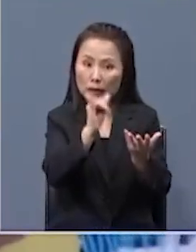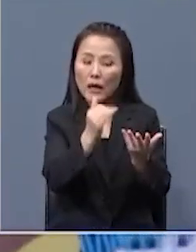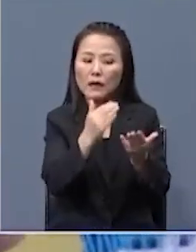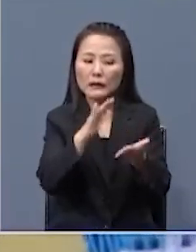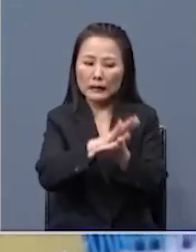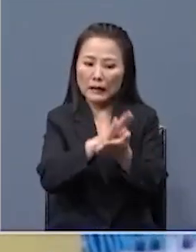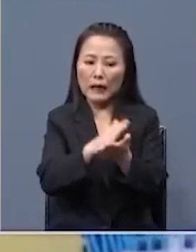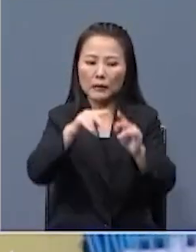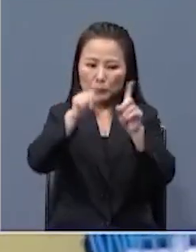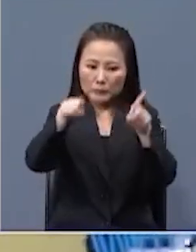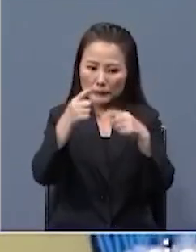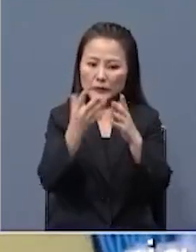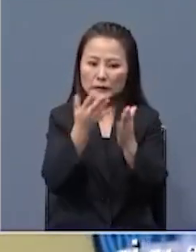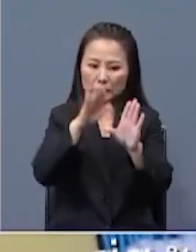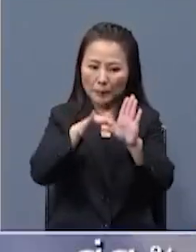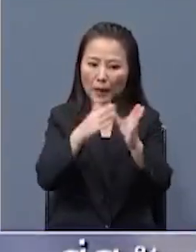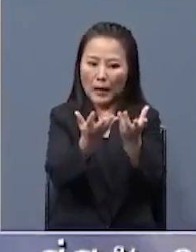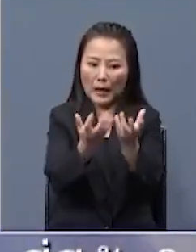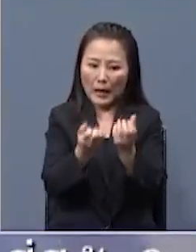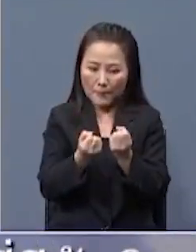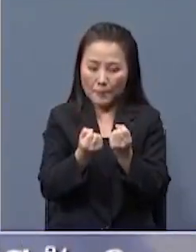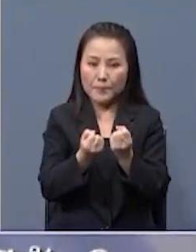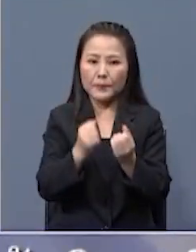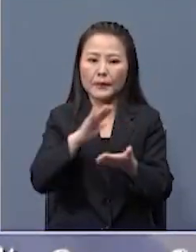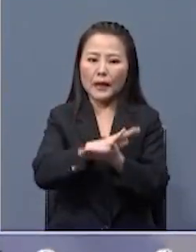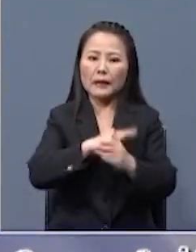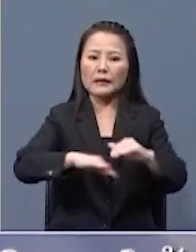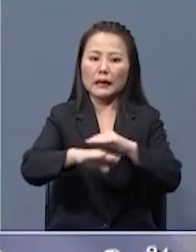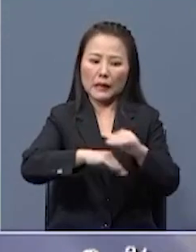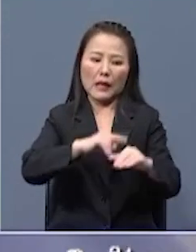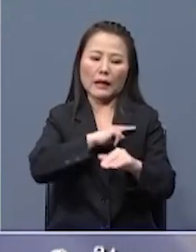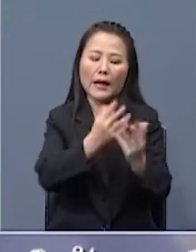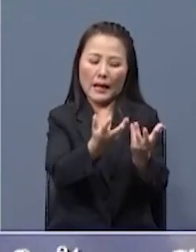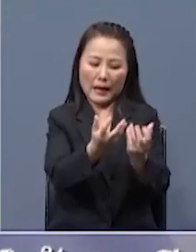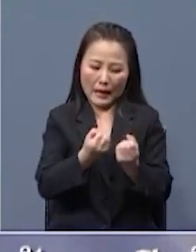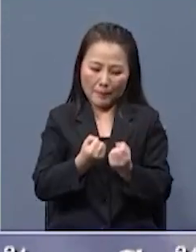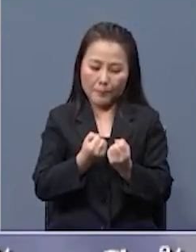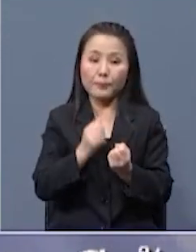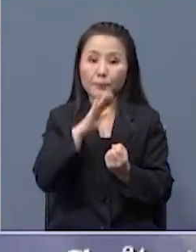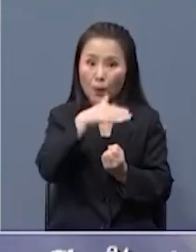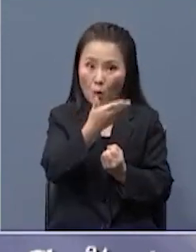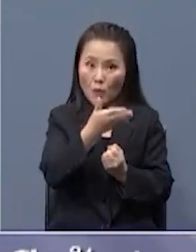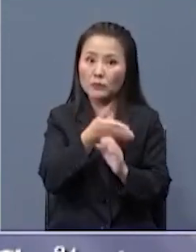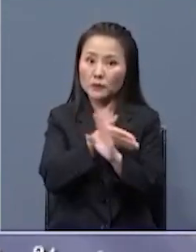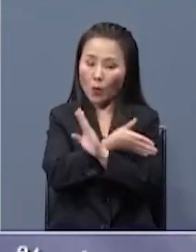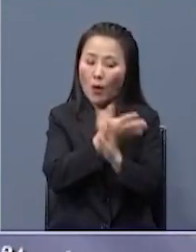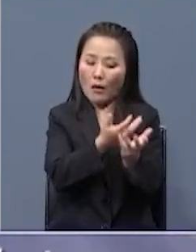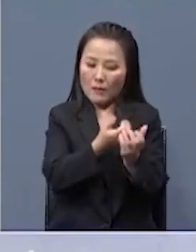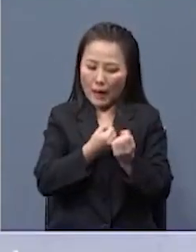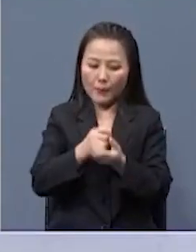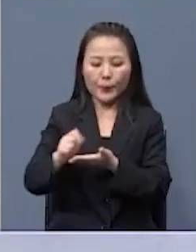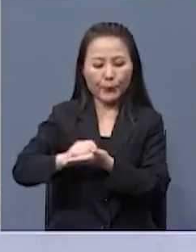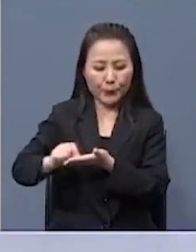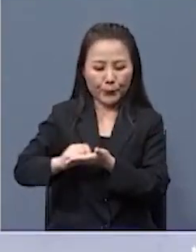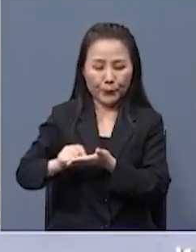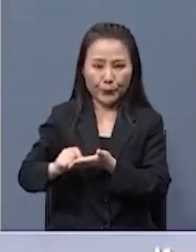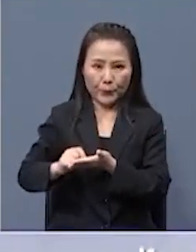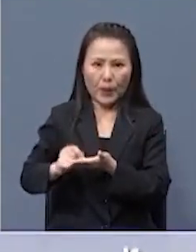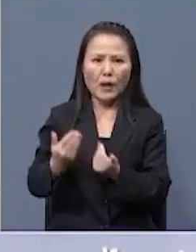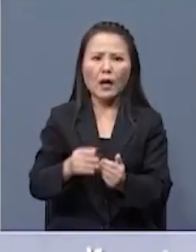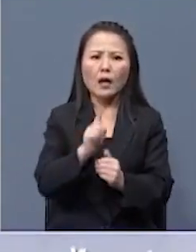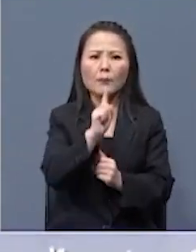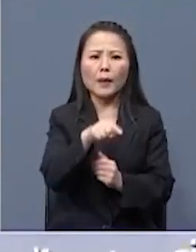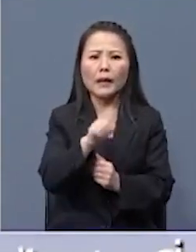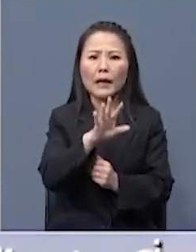นนั้นเนี่ยเขาก็เปิดให้ไปรับเอกสารก่อนมาระยะเวลาหนึ่งแล้วนะครับก็ของที่เชียงใหม่เนี่ยรับไปแล้